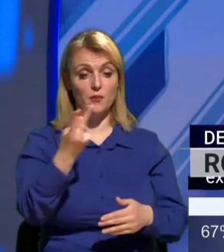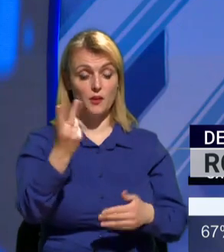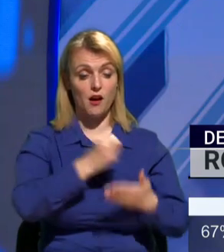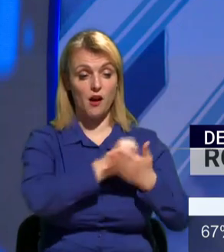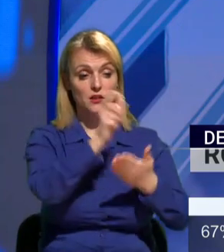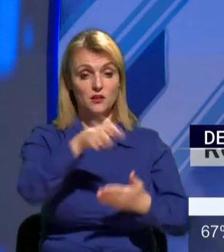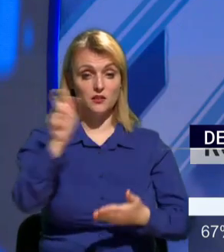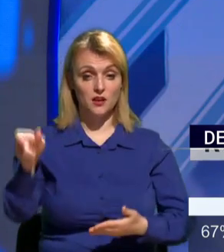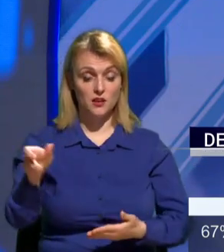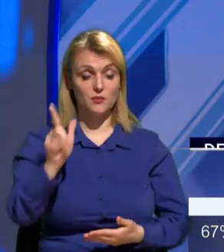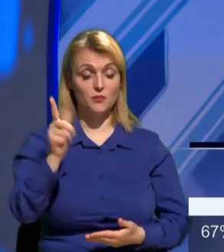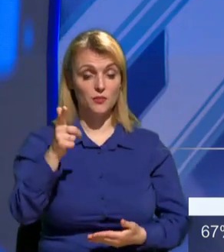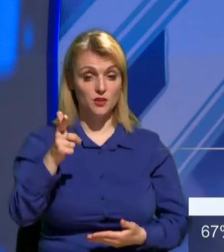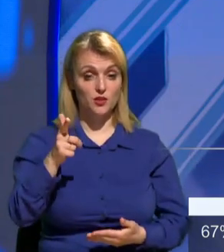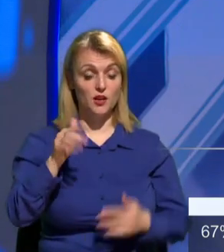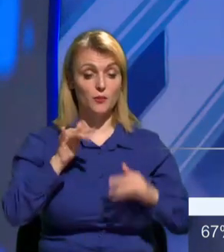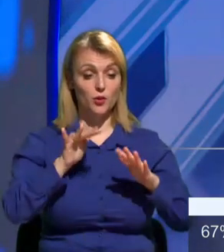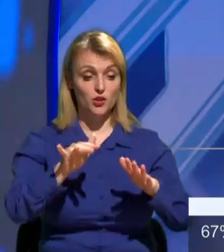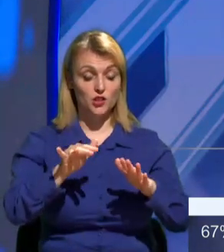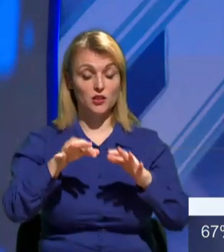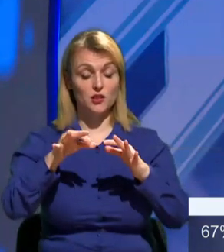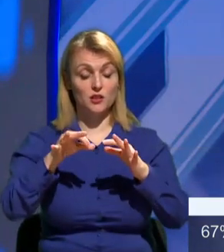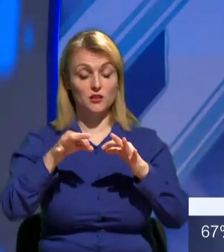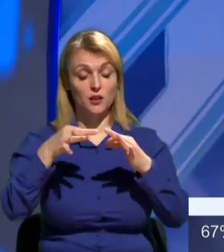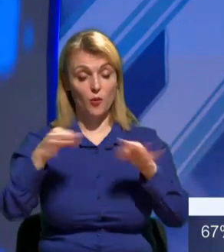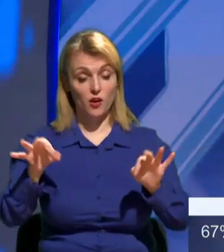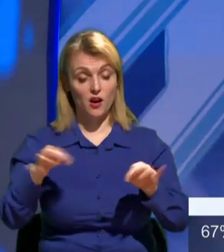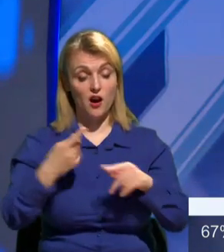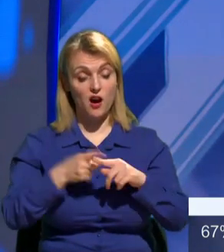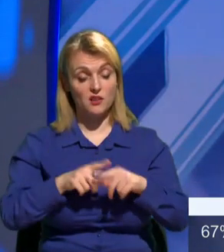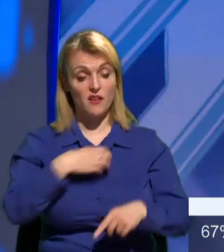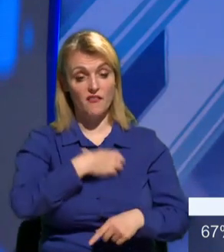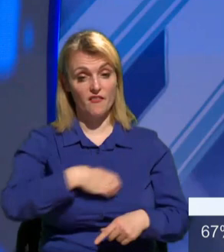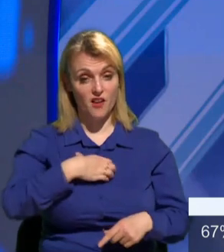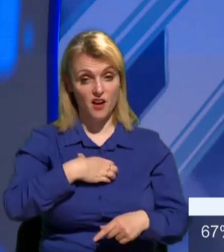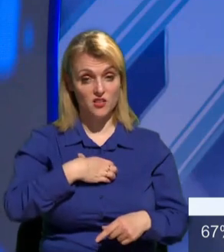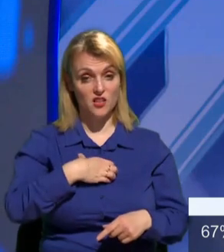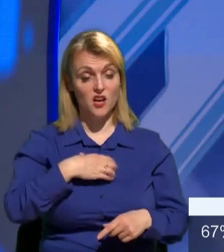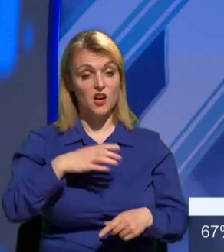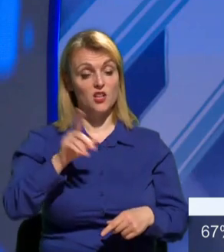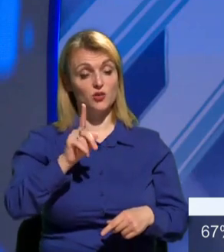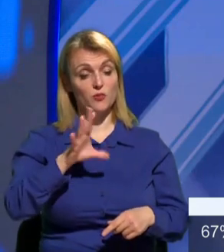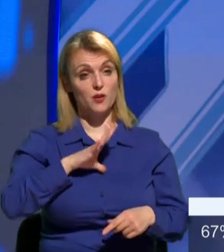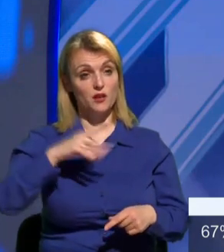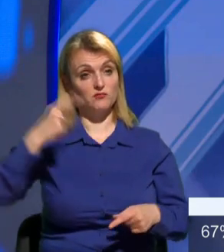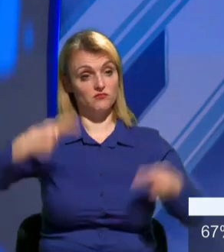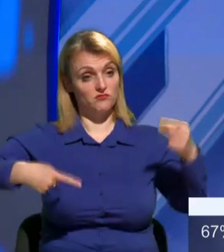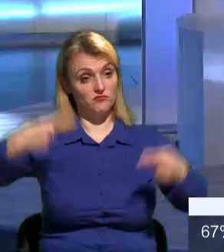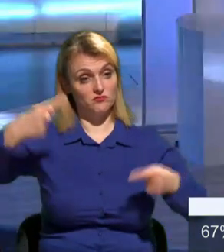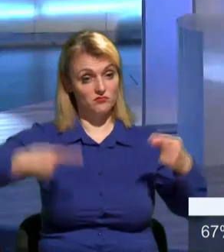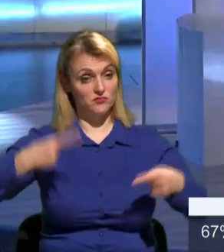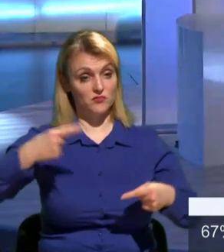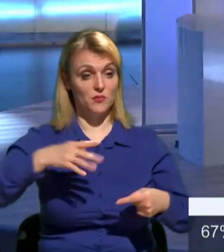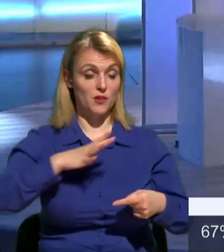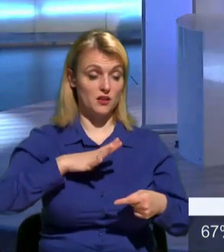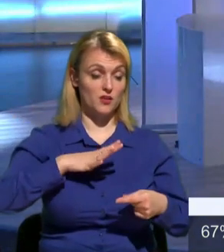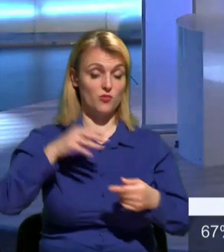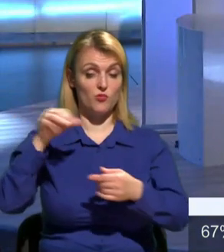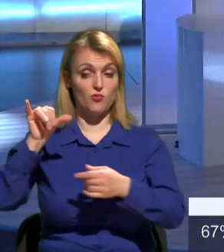candidați, pentru că în procesul democratic este esențial să aibă loc confruntarea ideilor